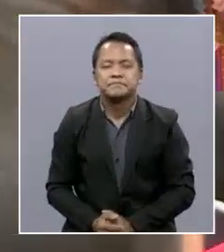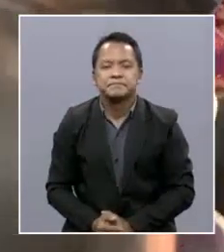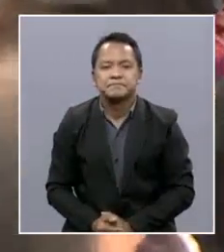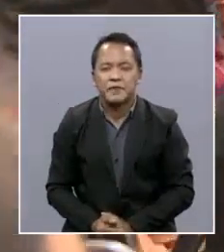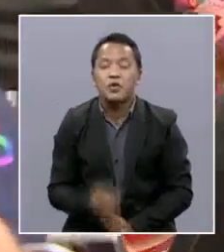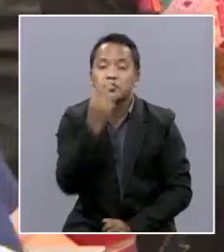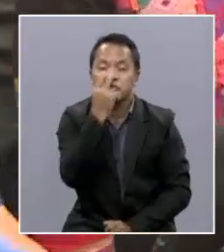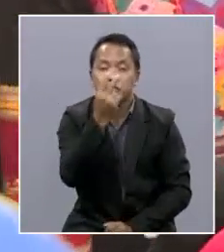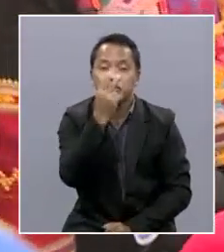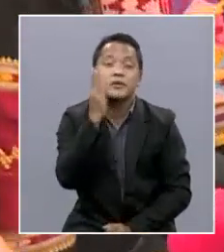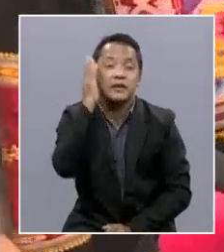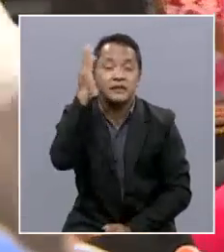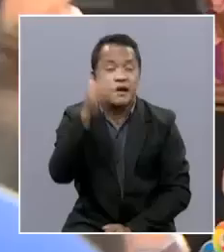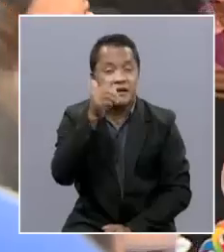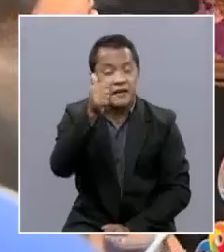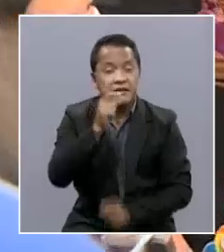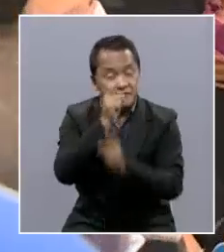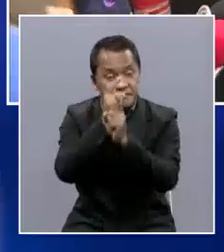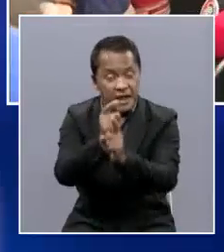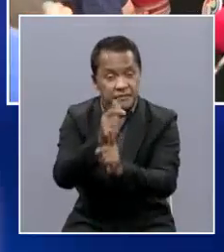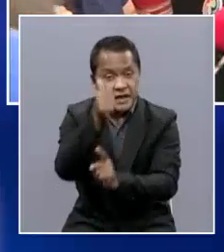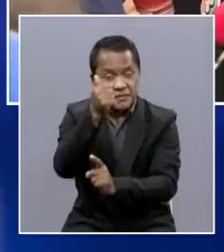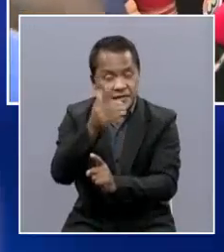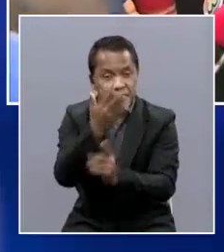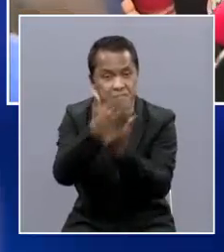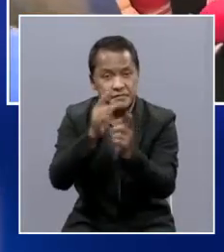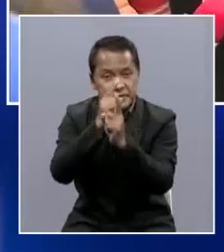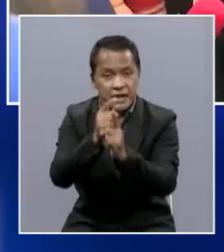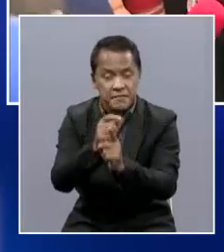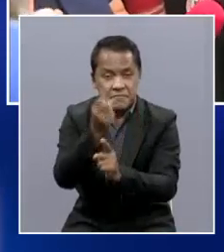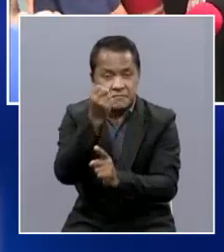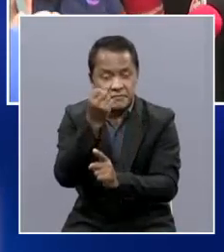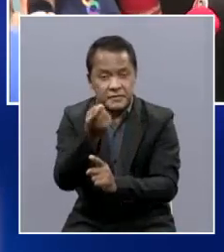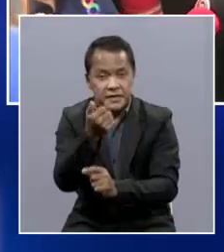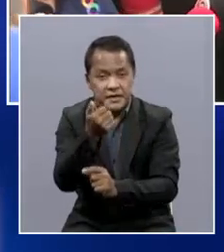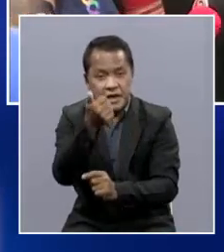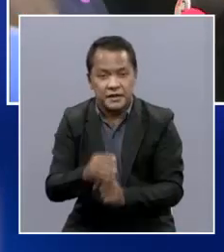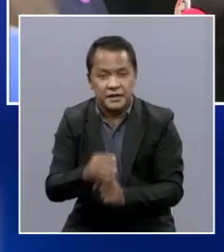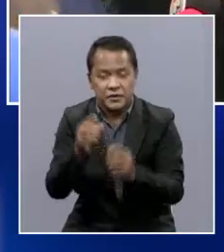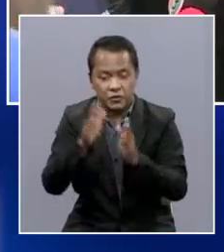รอดูครับว่าจะได้ตามหวังที่วางเอาไว้มากน้อยแค่ไหนอ่ะครับกับจำนวนเก้าอี้ส.ส